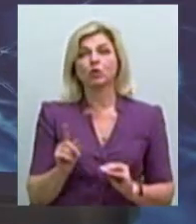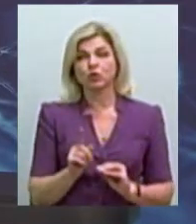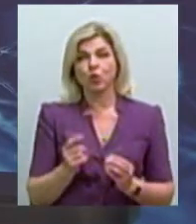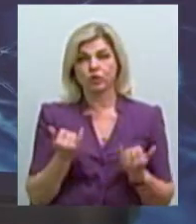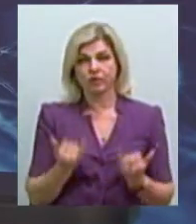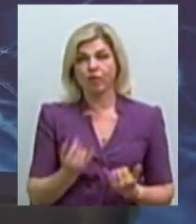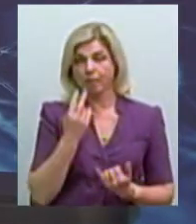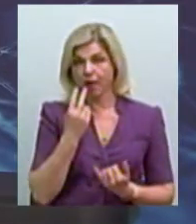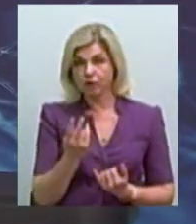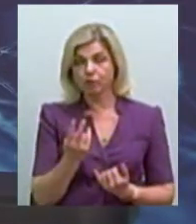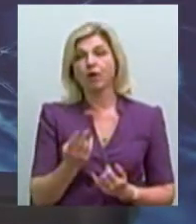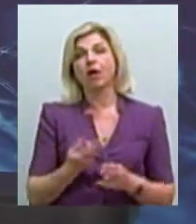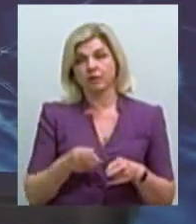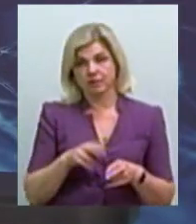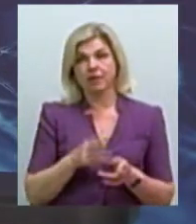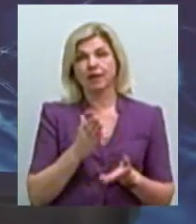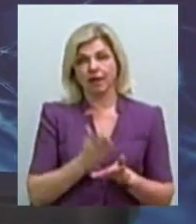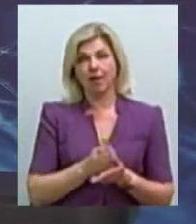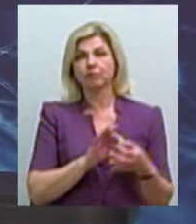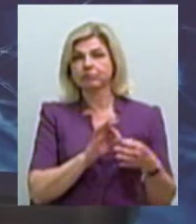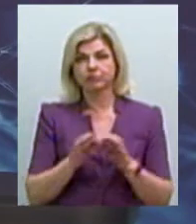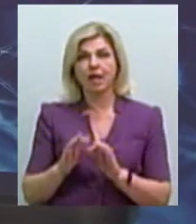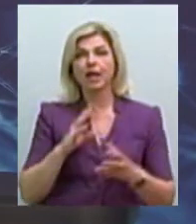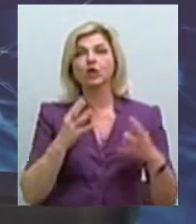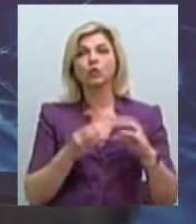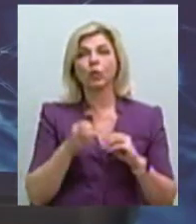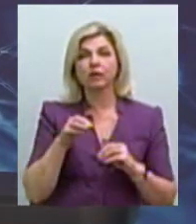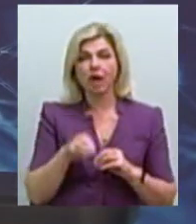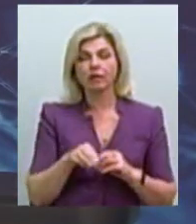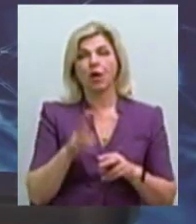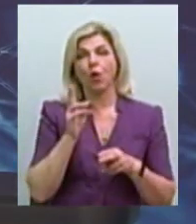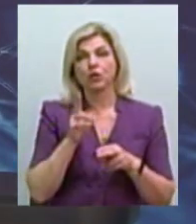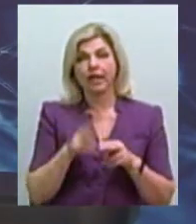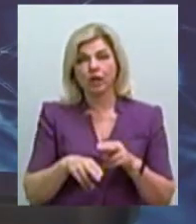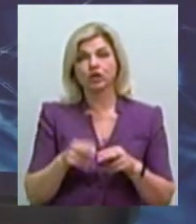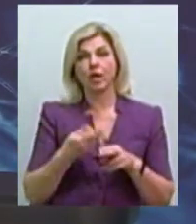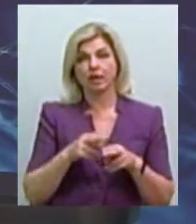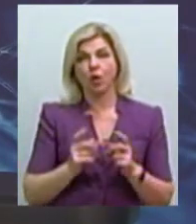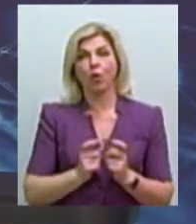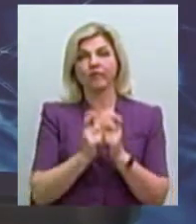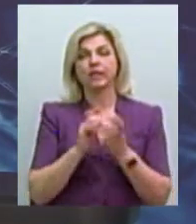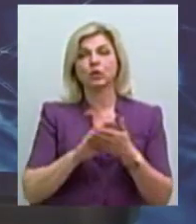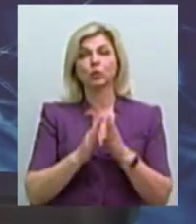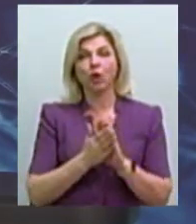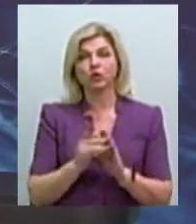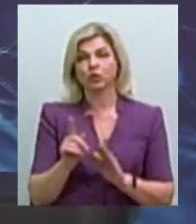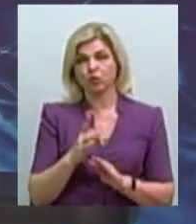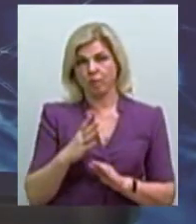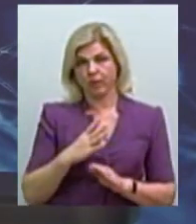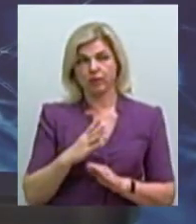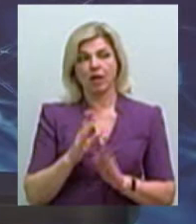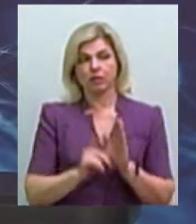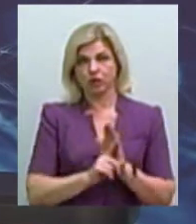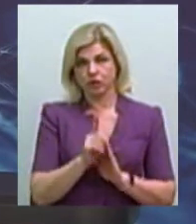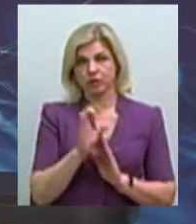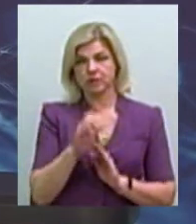сьогодні бачили, я думаю, що це є логічним результатом, логічним закінченням тієї конфліктної ситуації, яка відбувалася, ну,